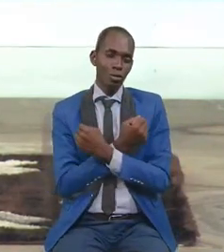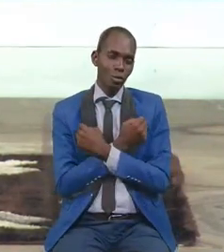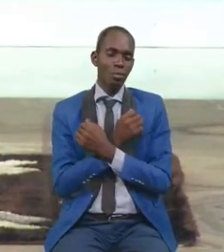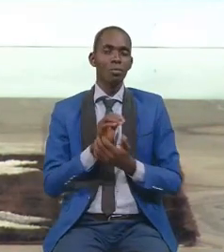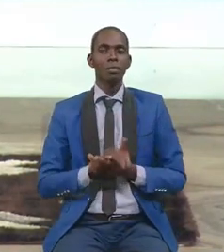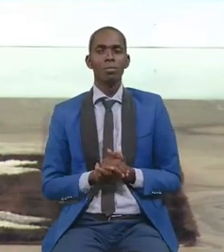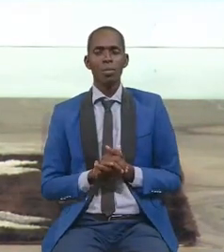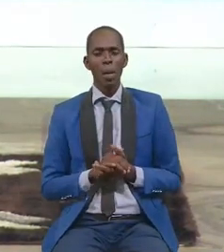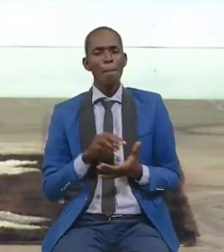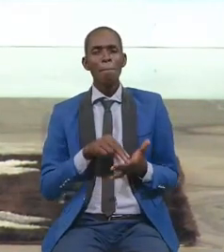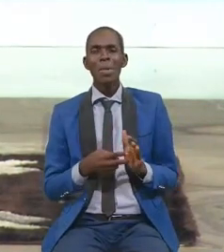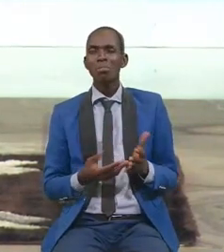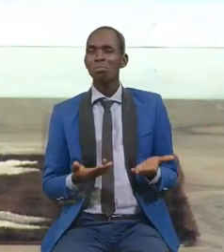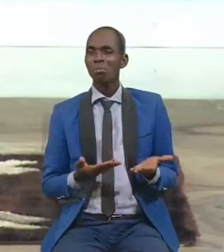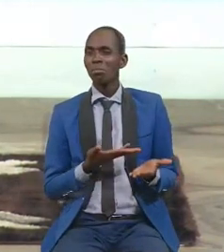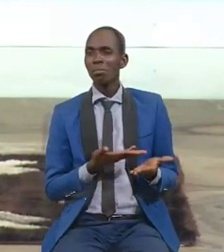L'implication de cela, c'est que